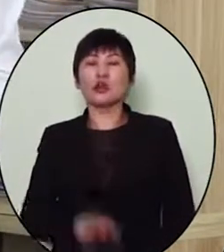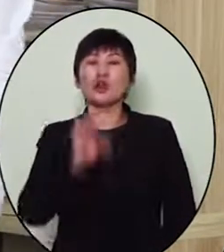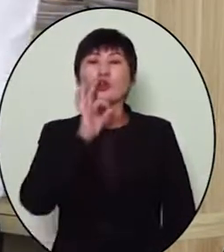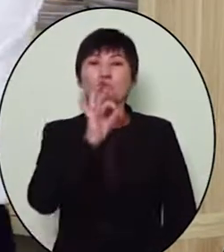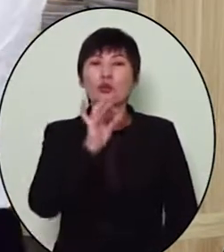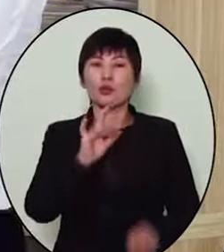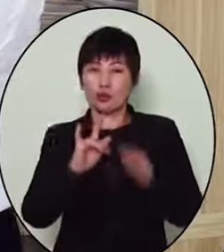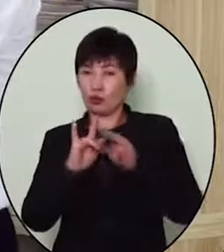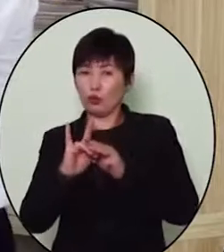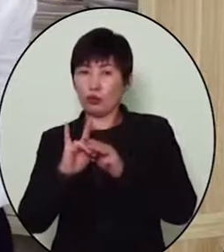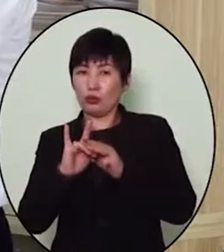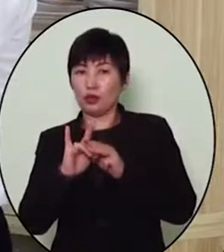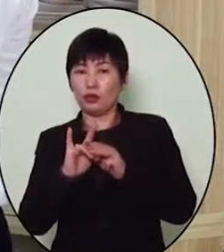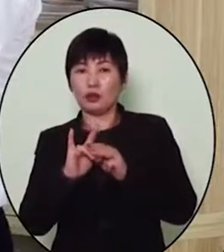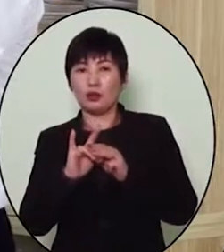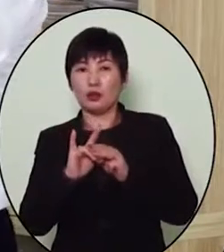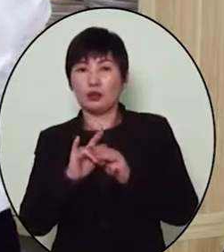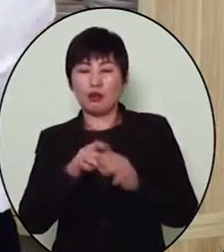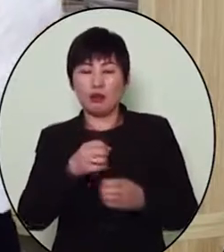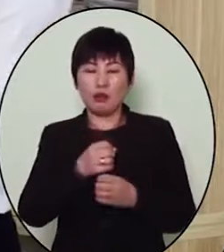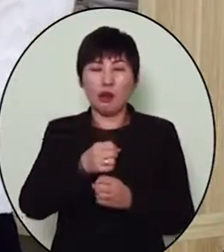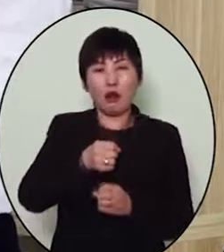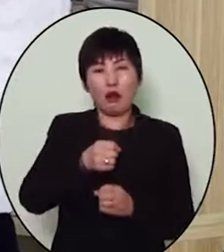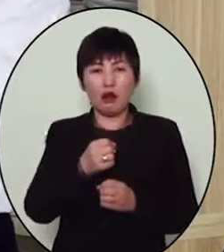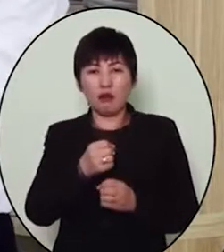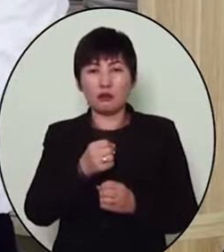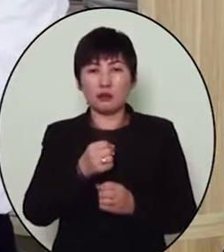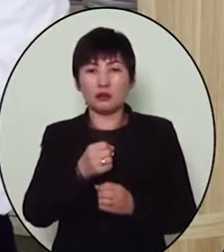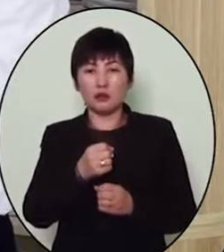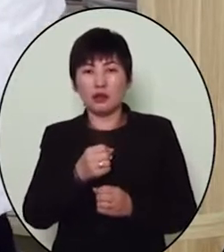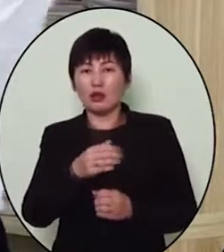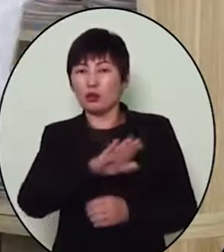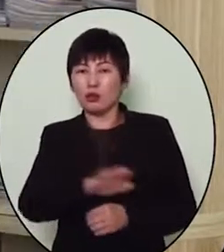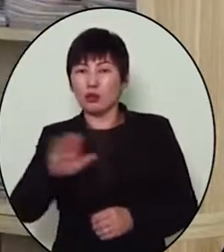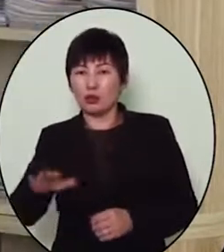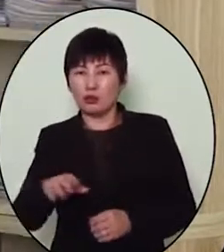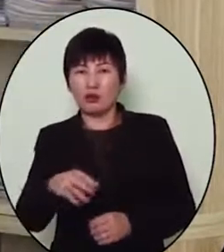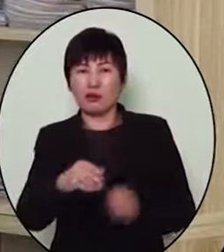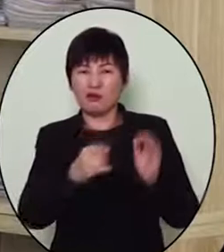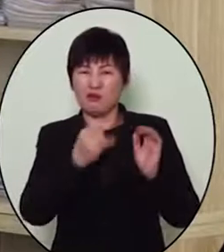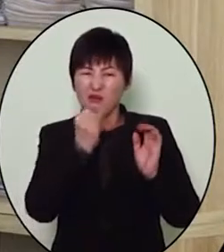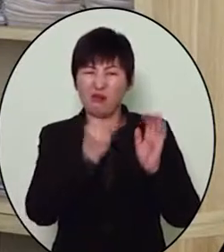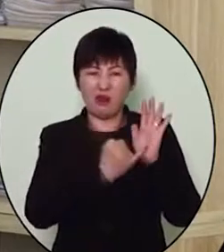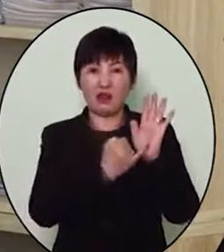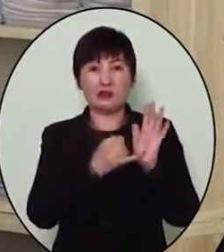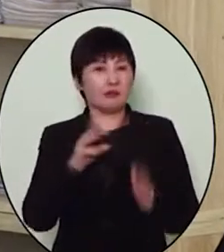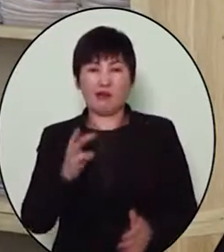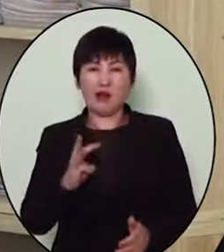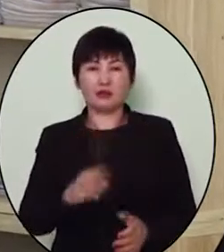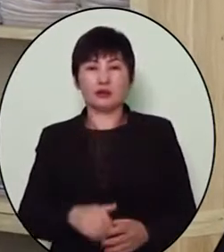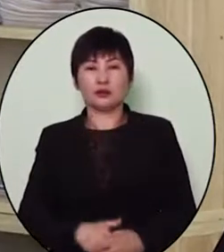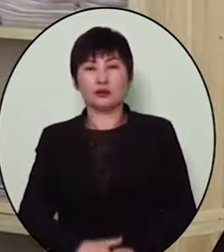Мэдээж зөв суухгүй бол нуруу мөрөөж бид бусдад муухай